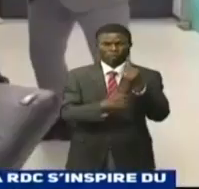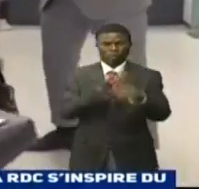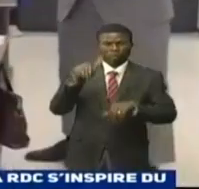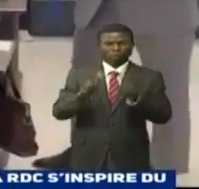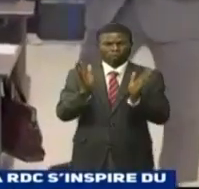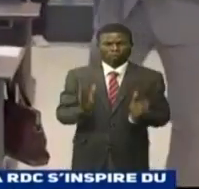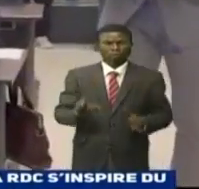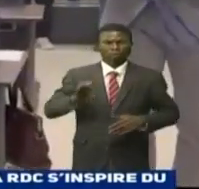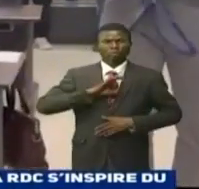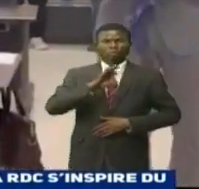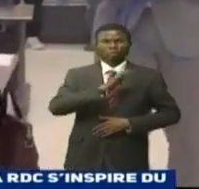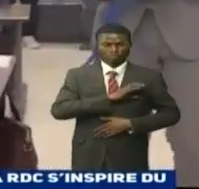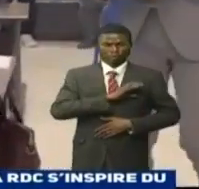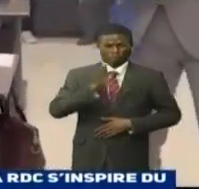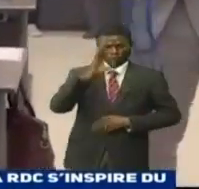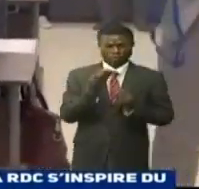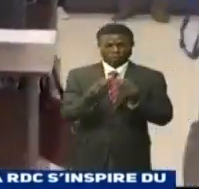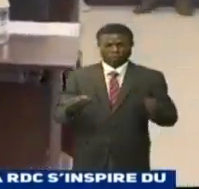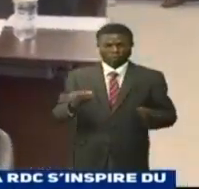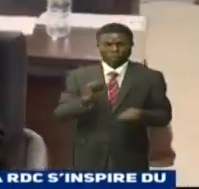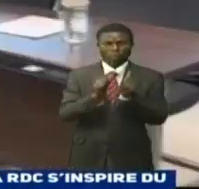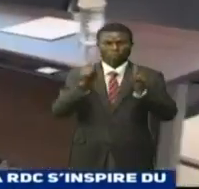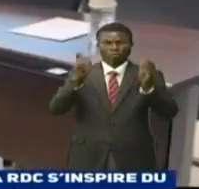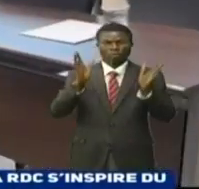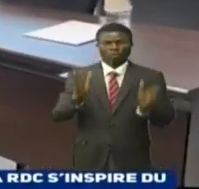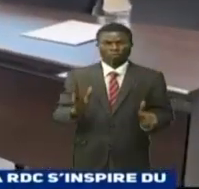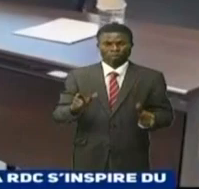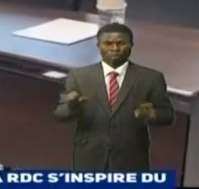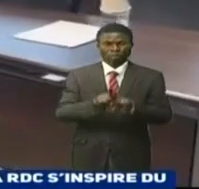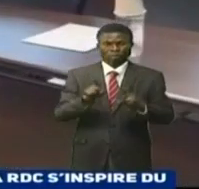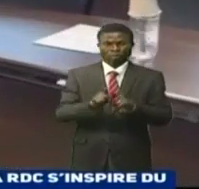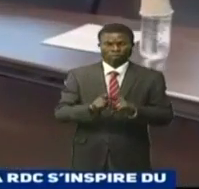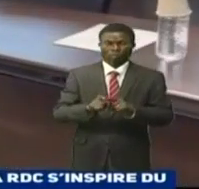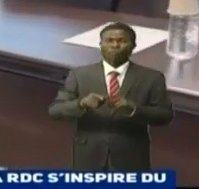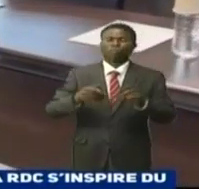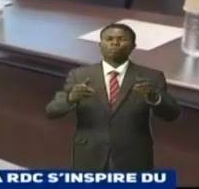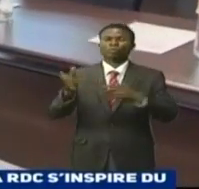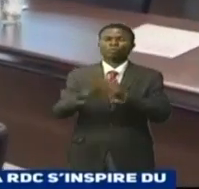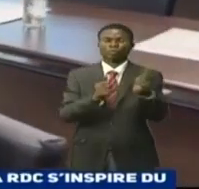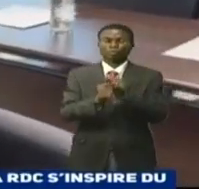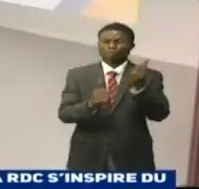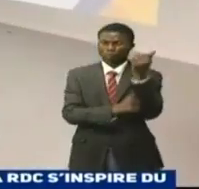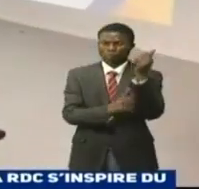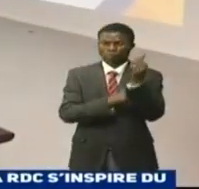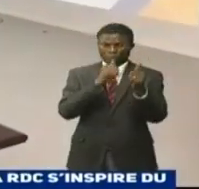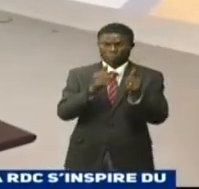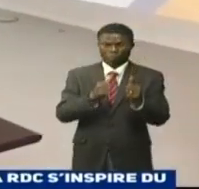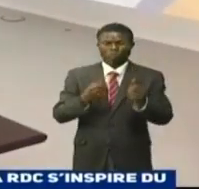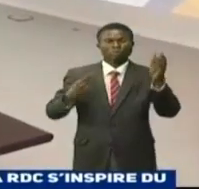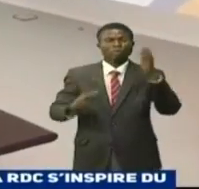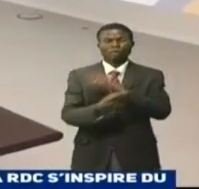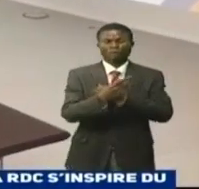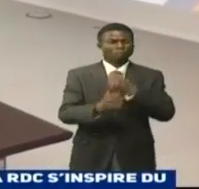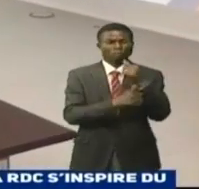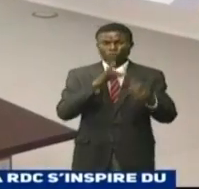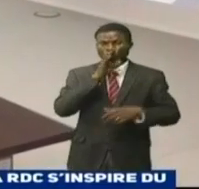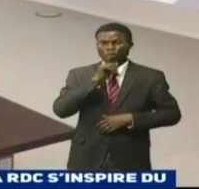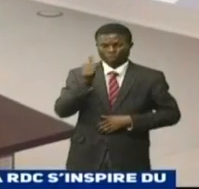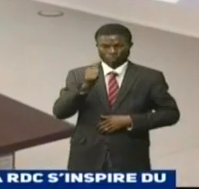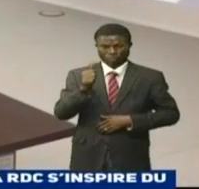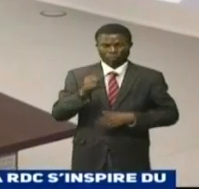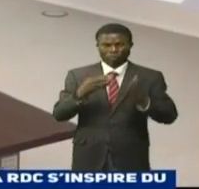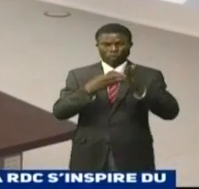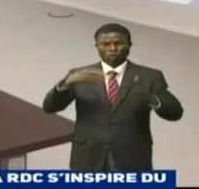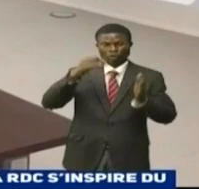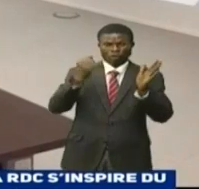ce comité traite le délit de presse tels que la teinte à la personnalité et la diffamation ces dernières occupe non